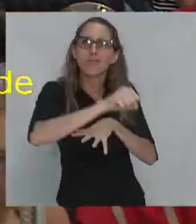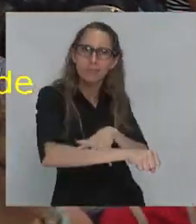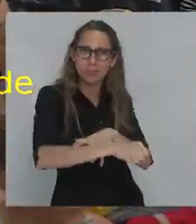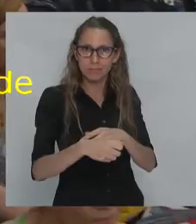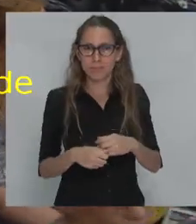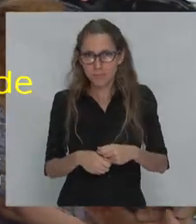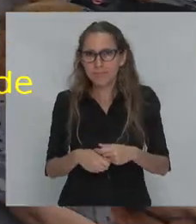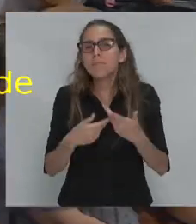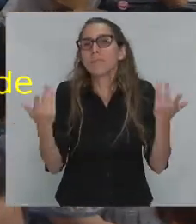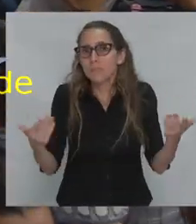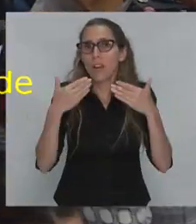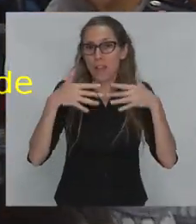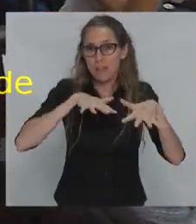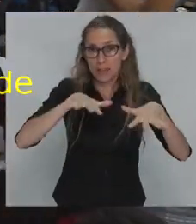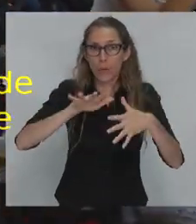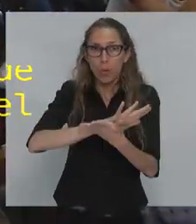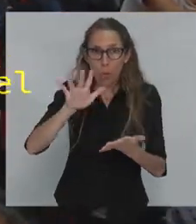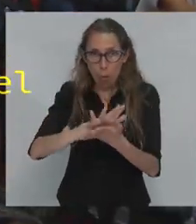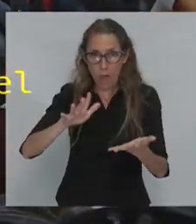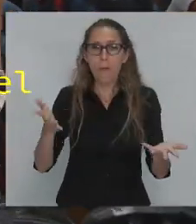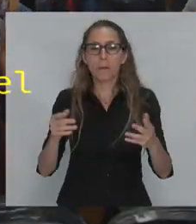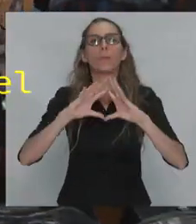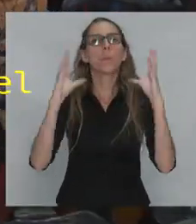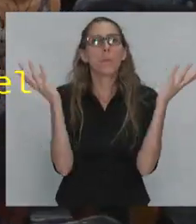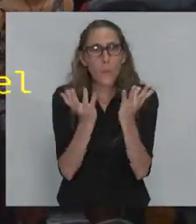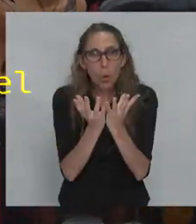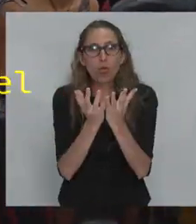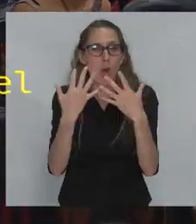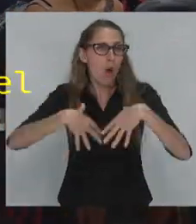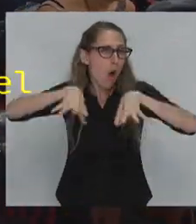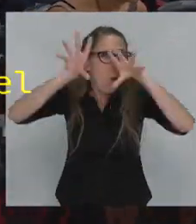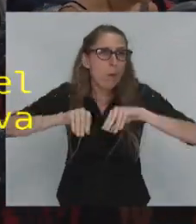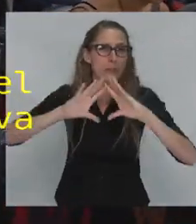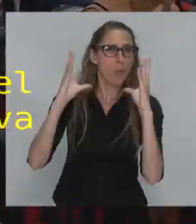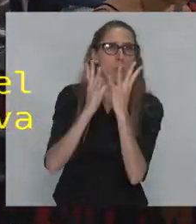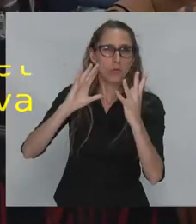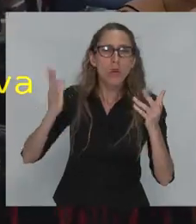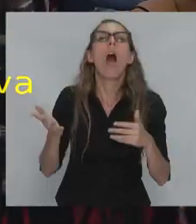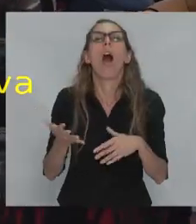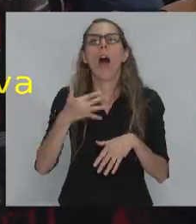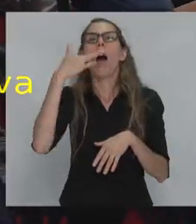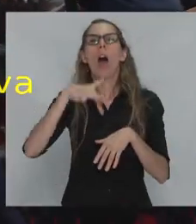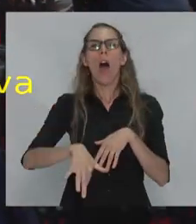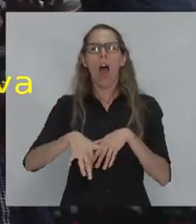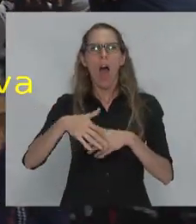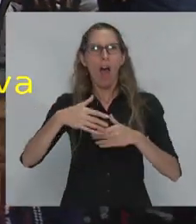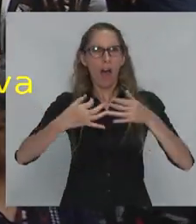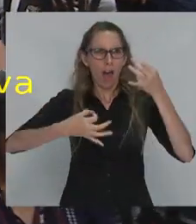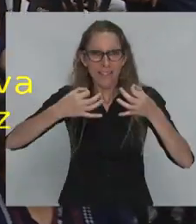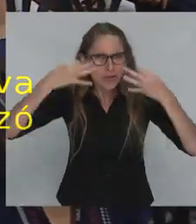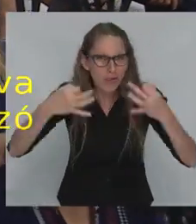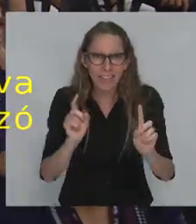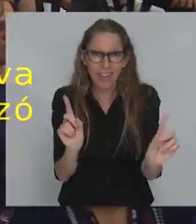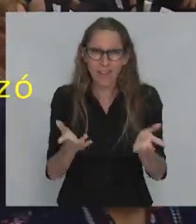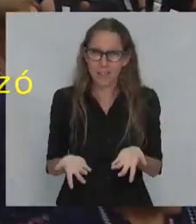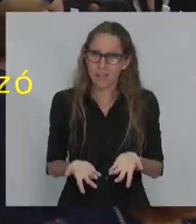se dire « Mais tiens, c'est donc une occupation, donc elle est injuste, donc ils ne font pas que se défendre.